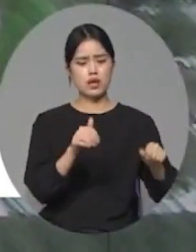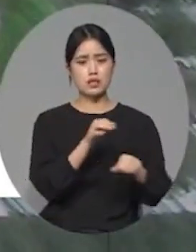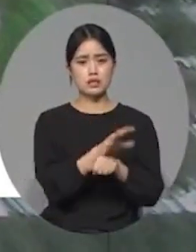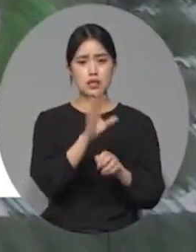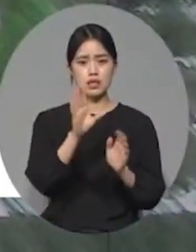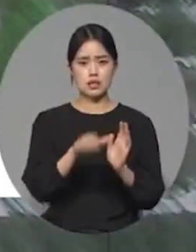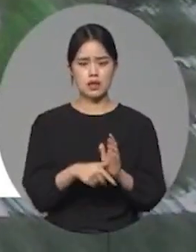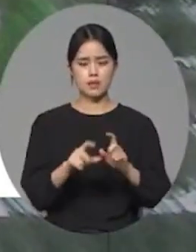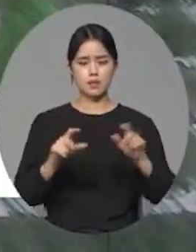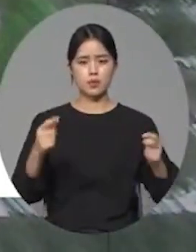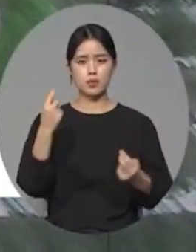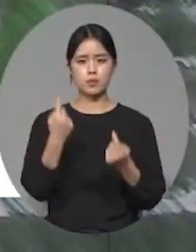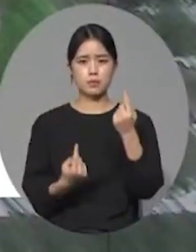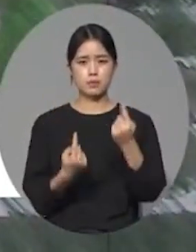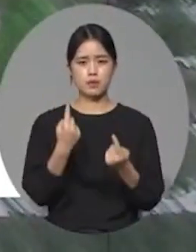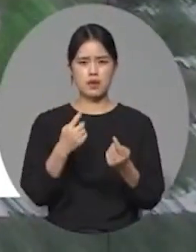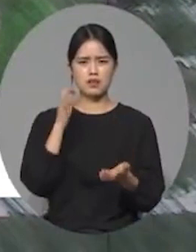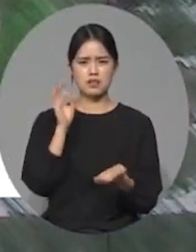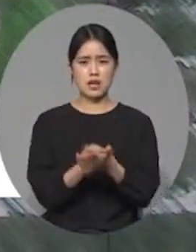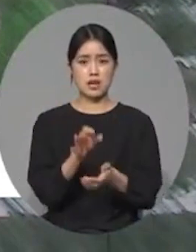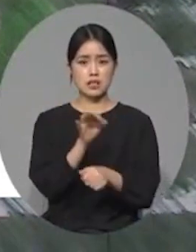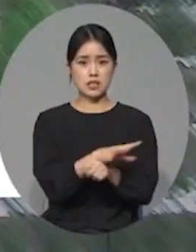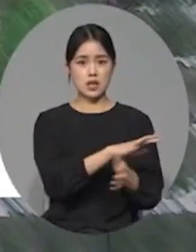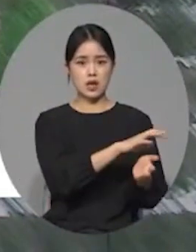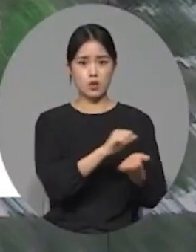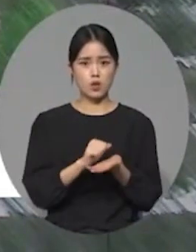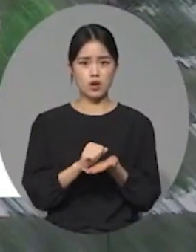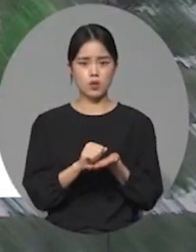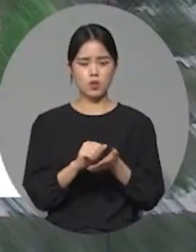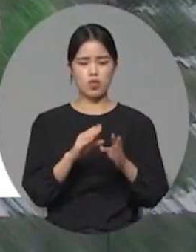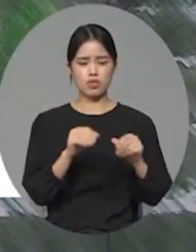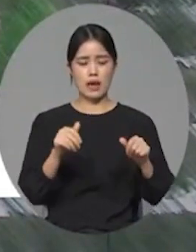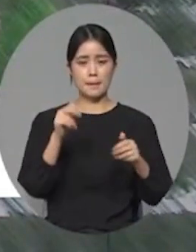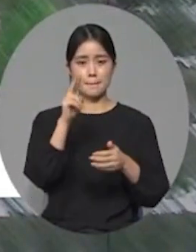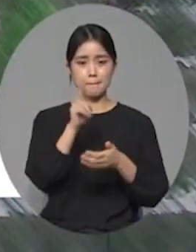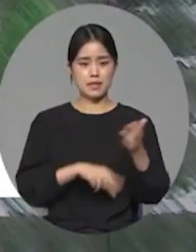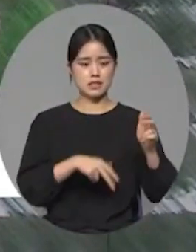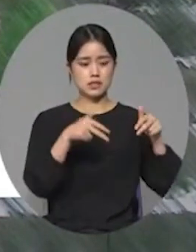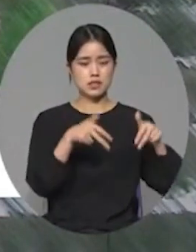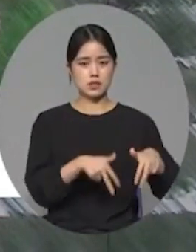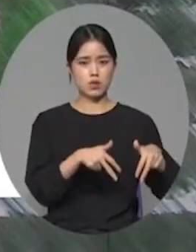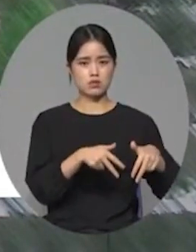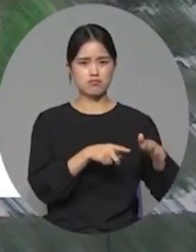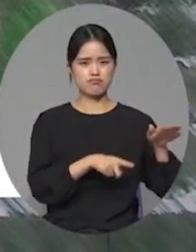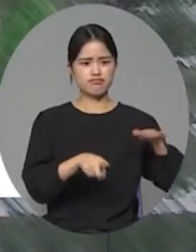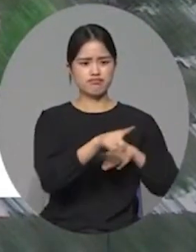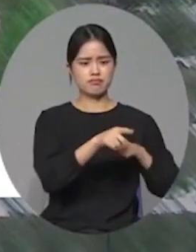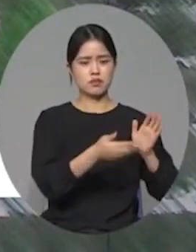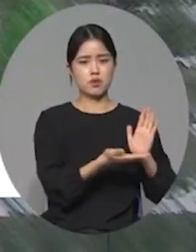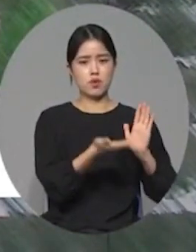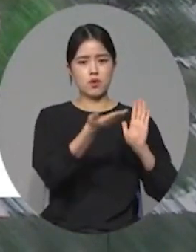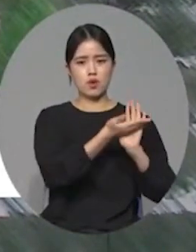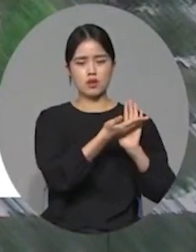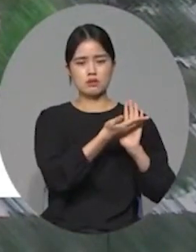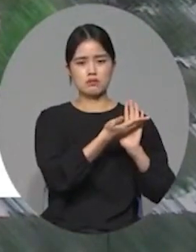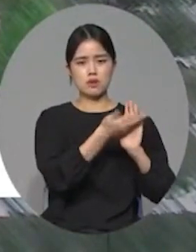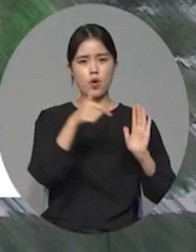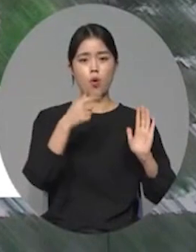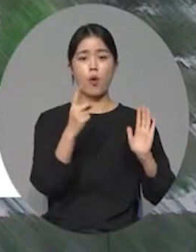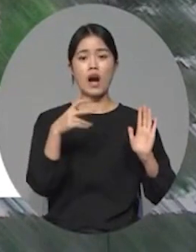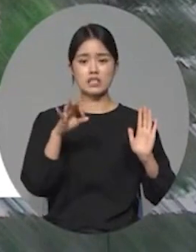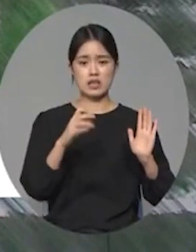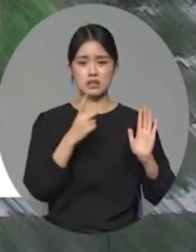때 시세보다 낮은 가격의 땅을 샀고 또 땅을 판 공무원은 서열까지 뒤집고 과장으로 승진했다는